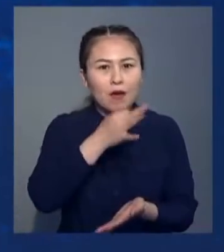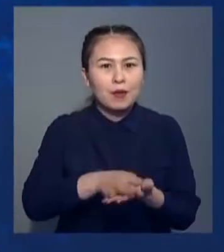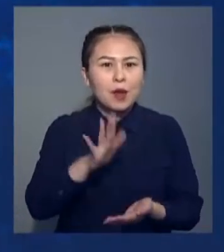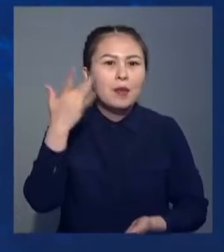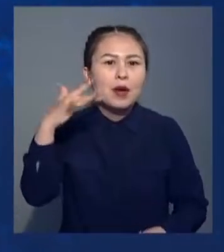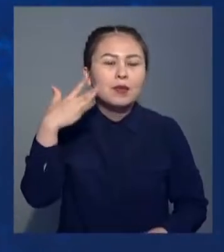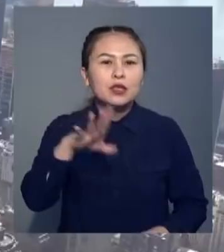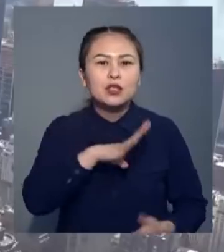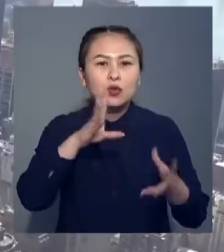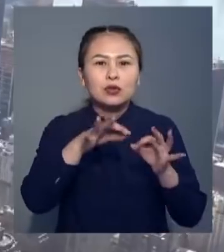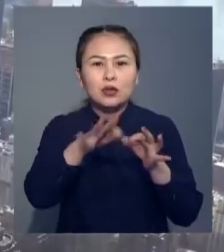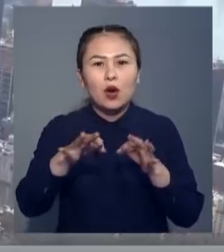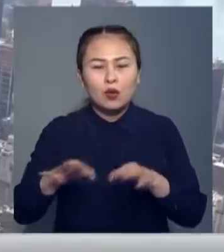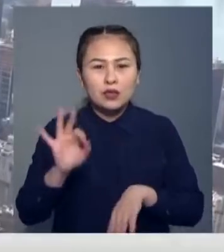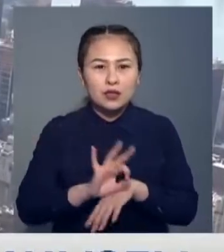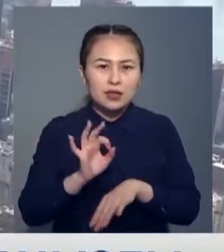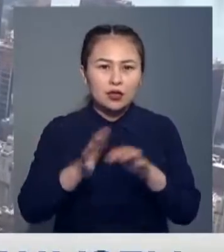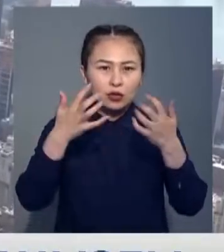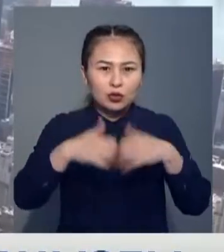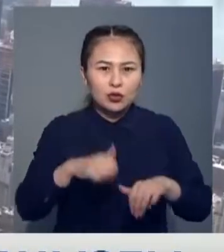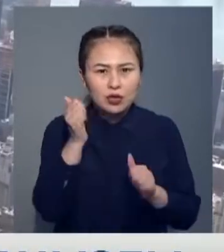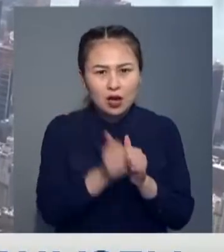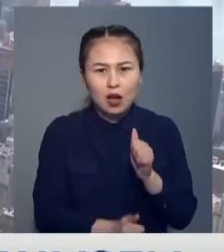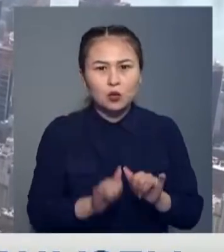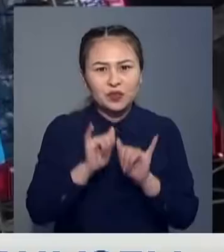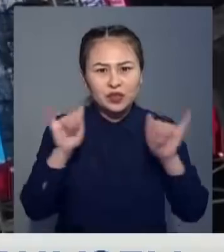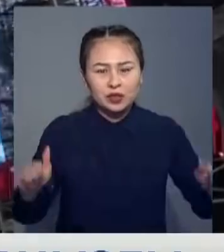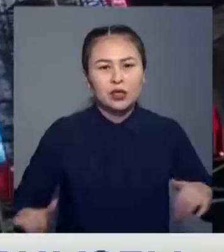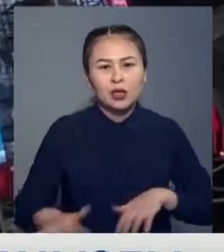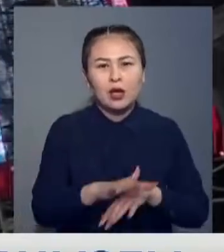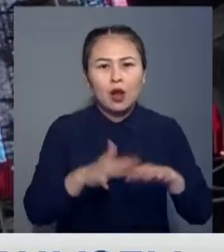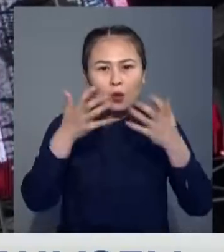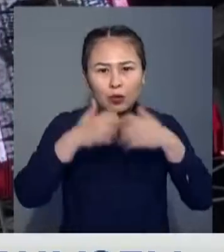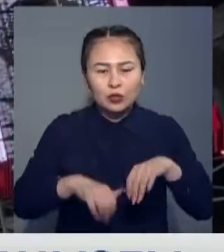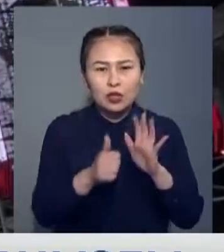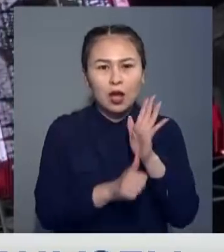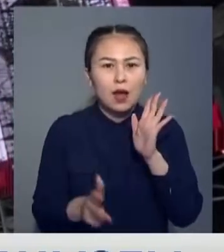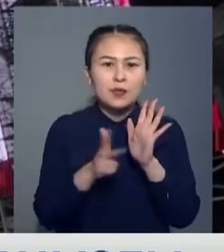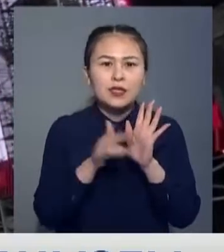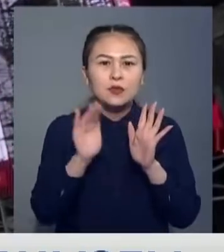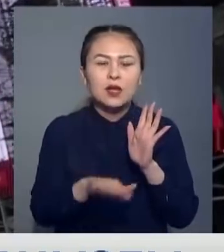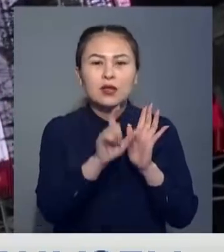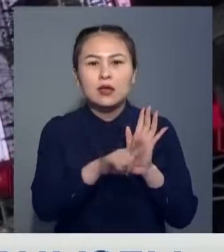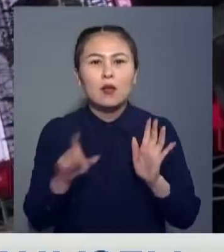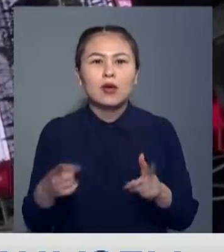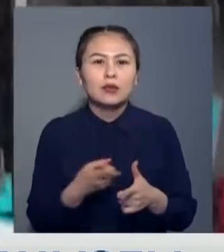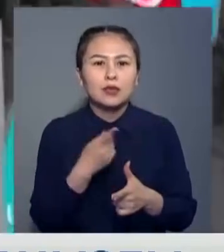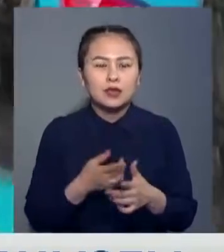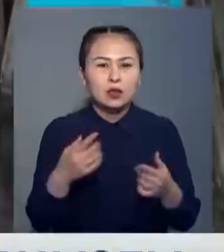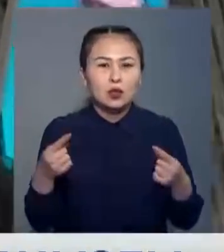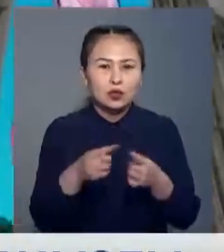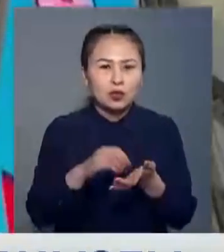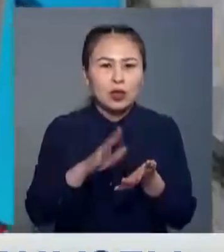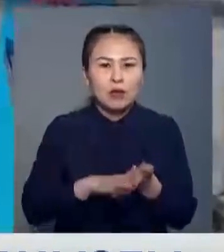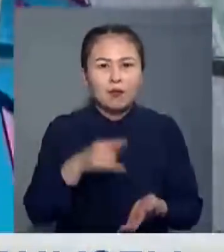тартылуда. Американың бірнеше өңірінде науқастардың саны күн сайын артып барады. Ел аумағы бойынша 68 мыңнан астам адам